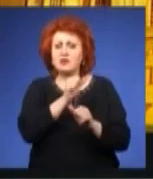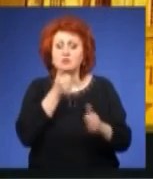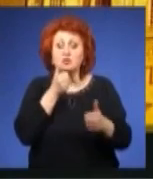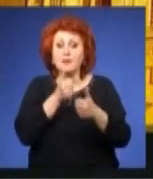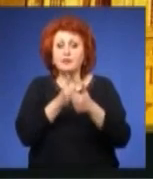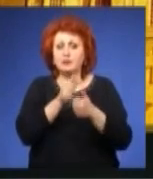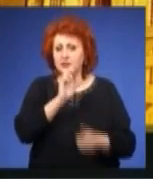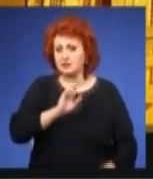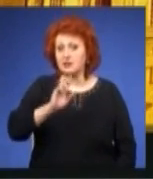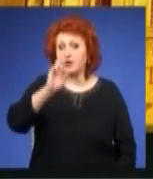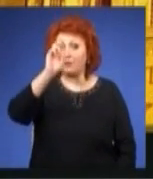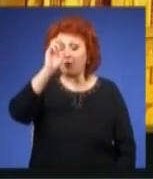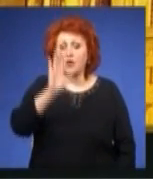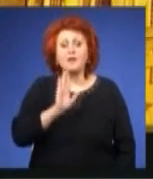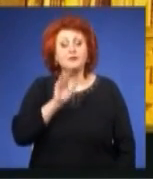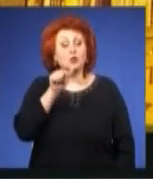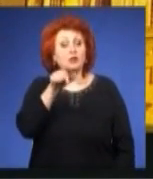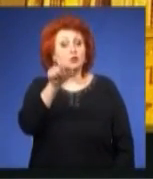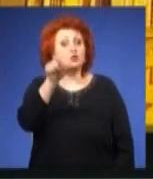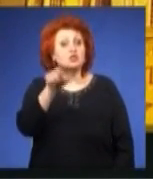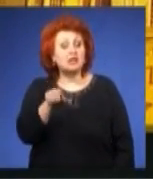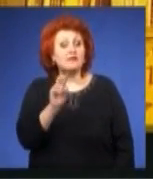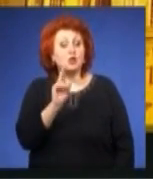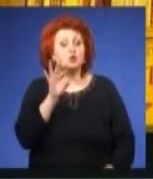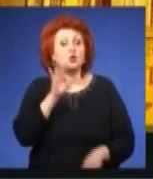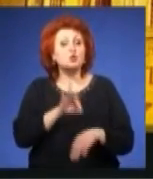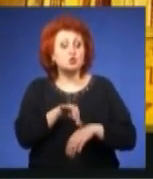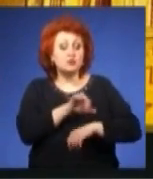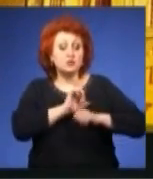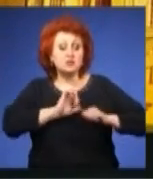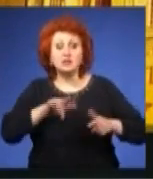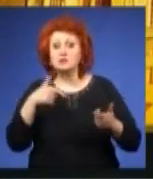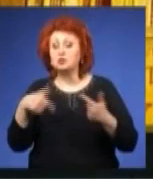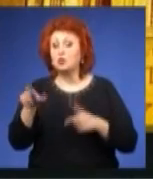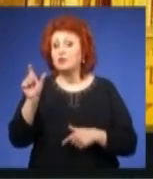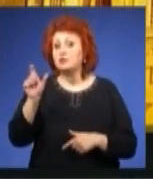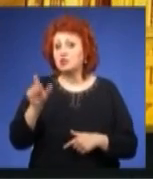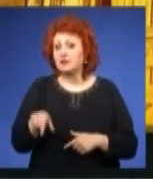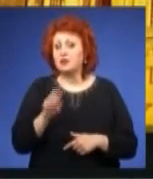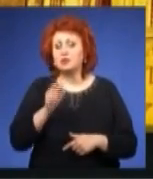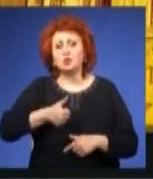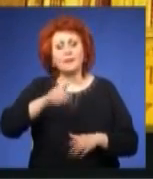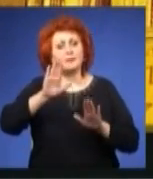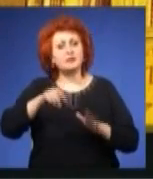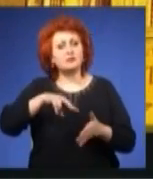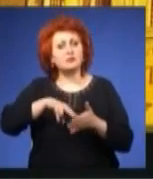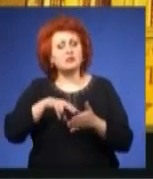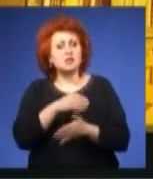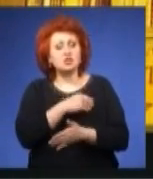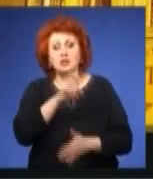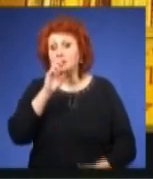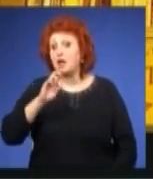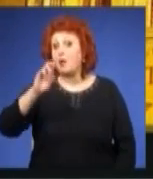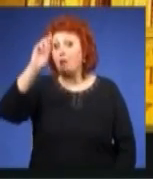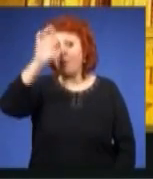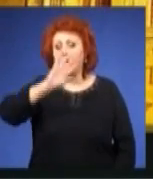невозможно приблизиться к Богу. Только тот человек, кто чувствует сердце другого человека, кто на первое место ставит